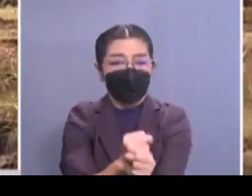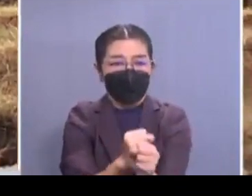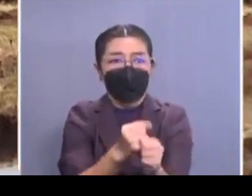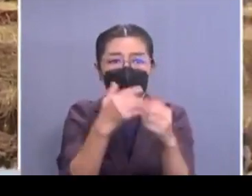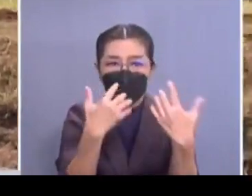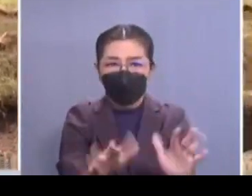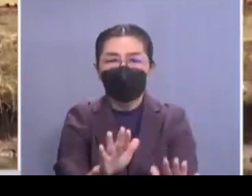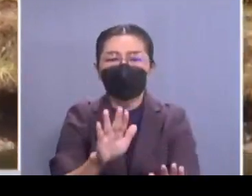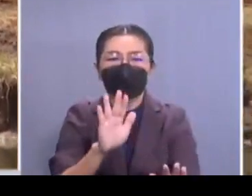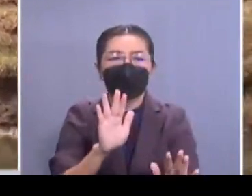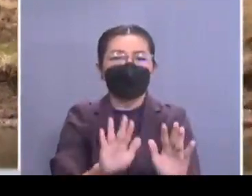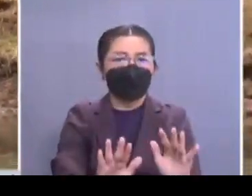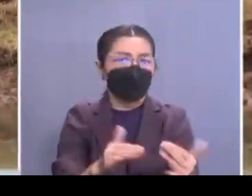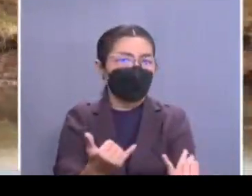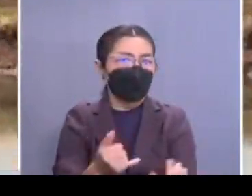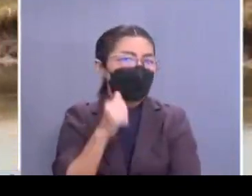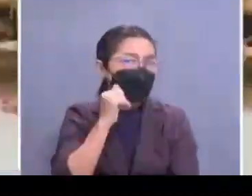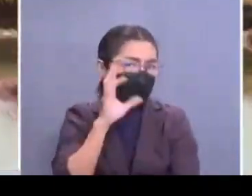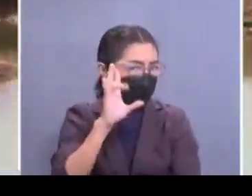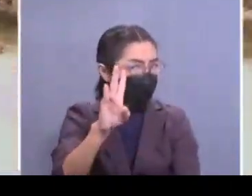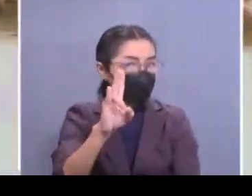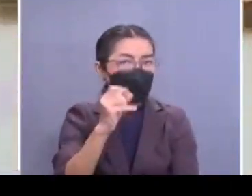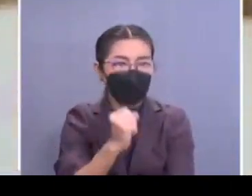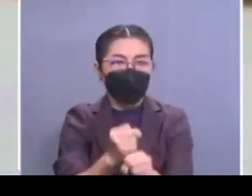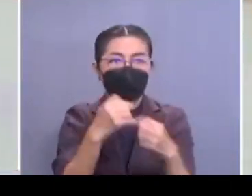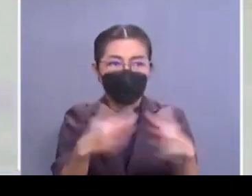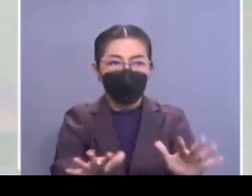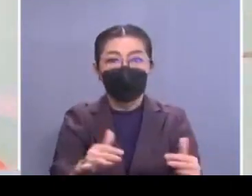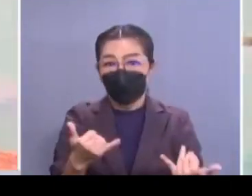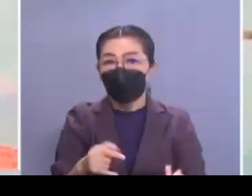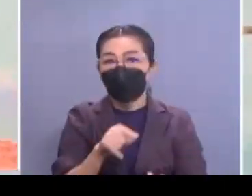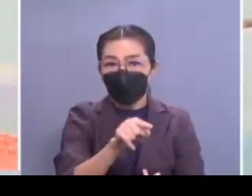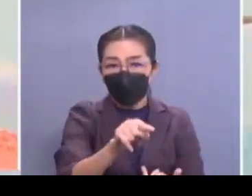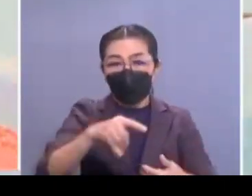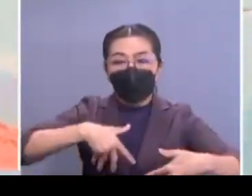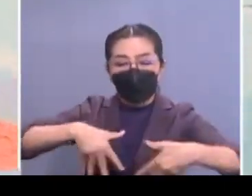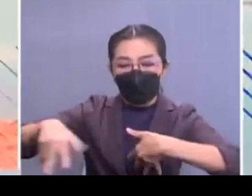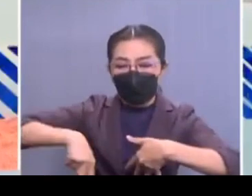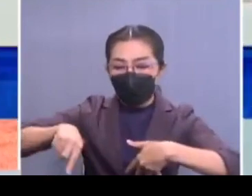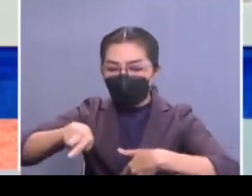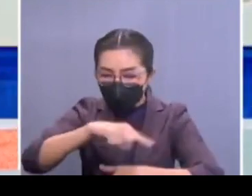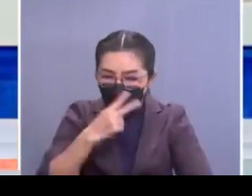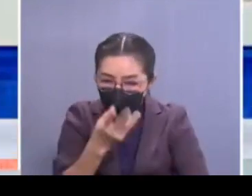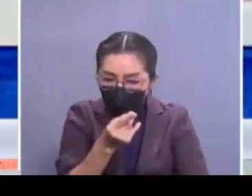การนะคะให้เสร็จสิ้นภายใน7วันค่ะแล้วตอนนี้ก็ยังสร้างความมั่นใจให้ประชาชนน